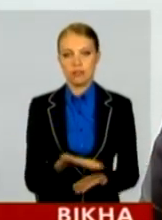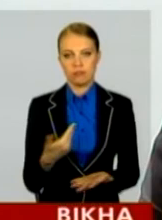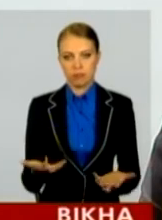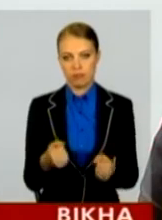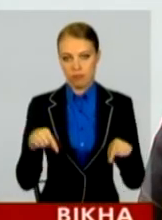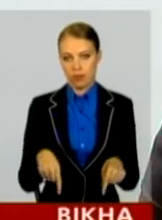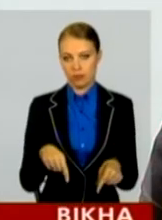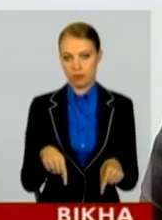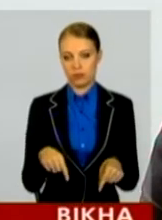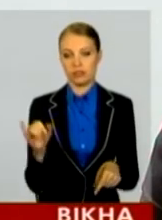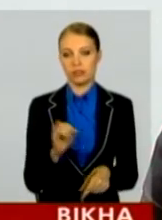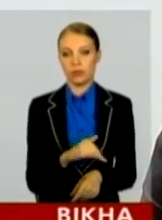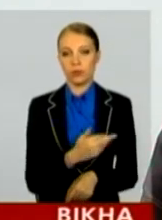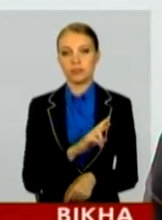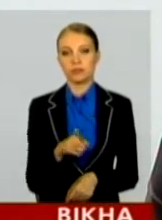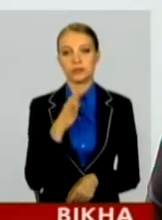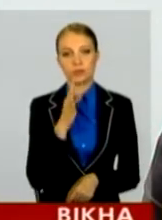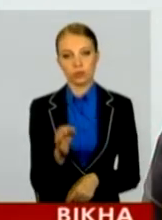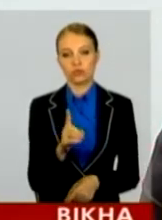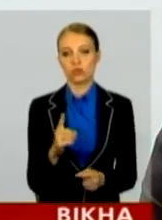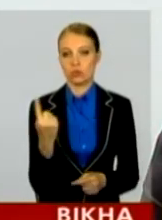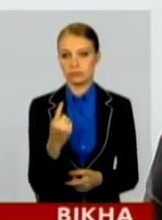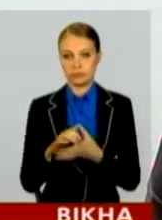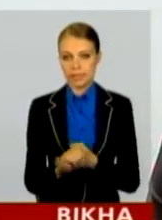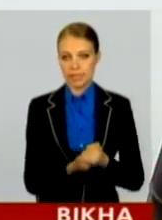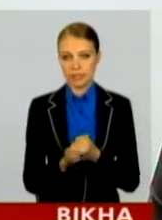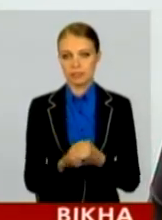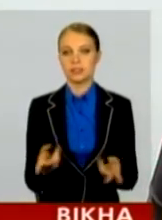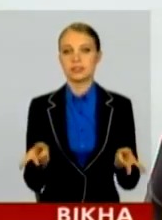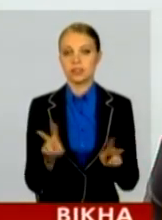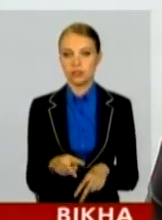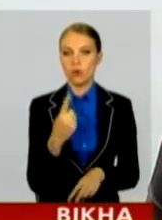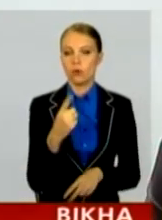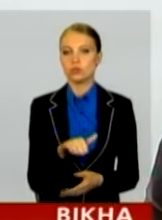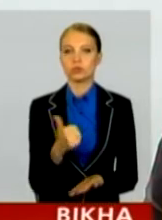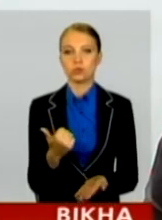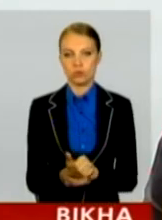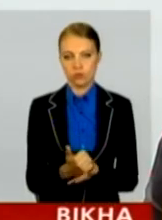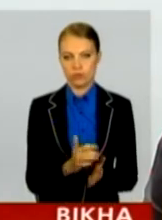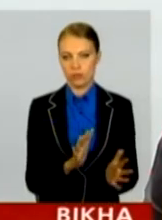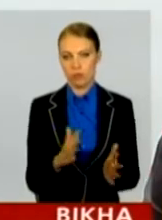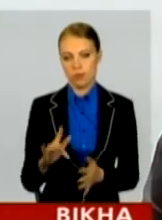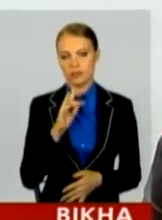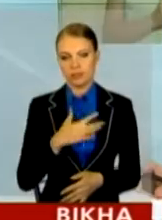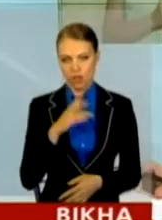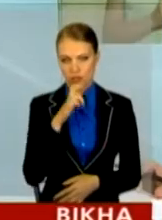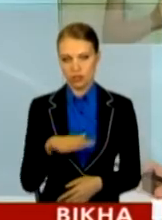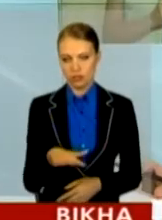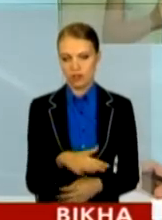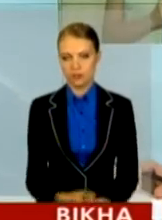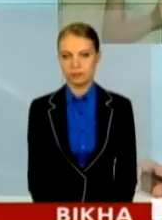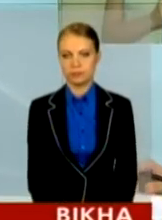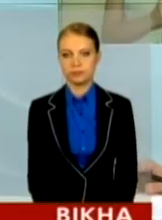тут. І хотів би наголосити, що єдність залишається однією з ключових моментів в нашій державі.